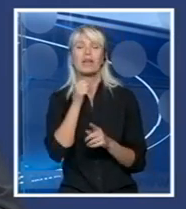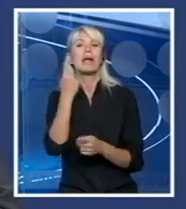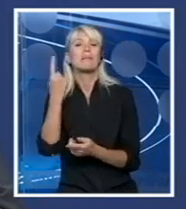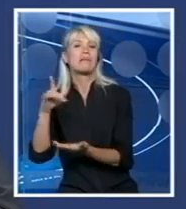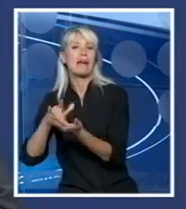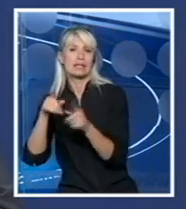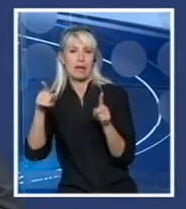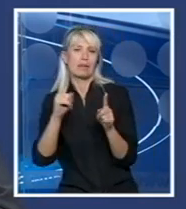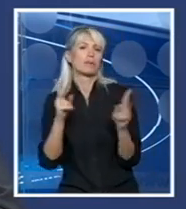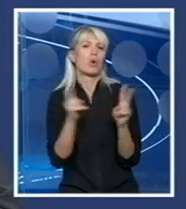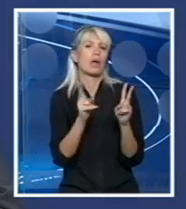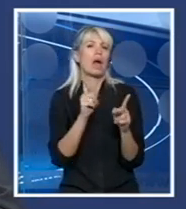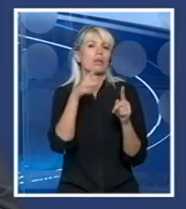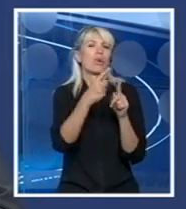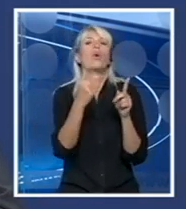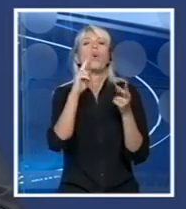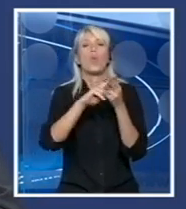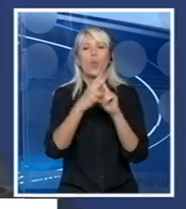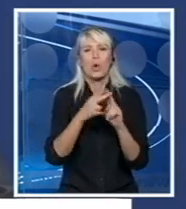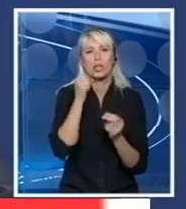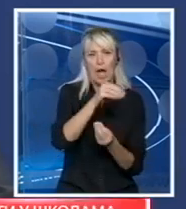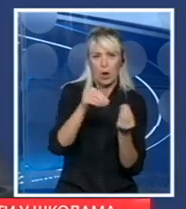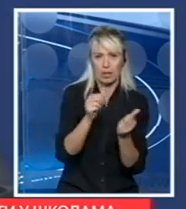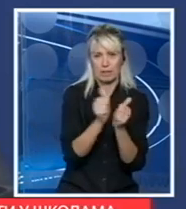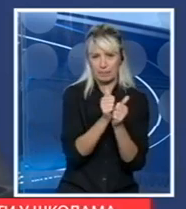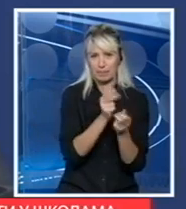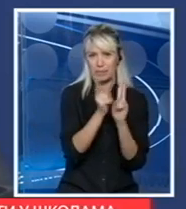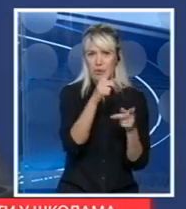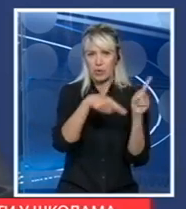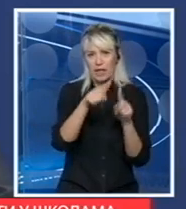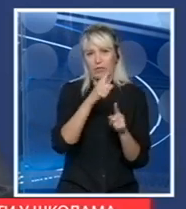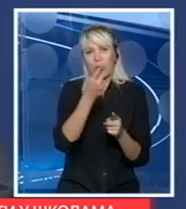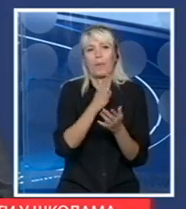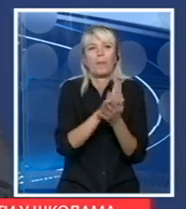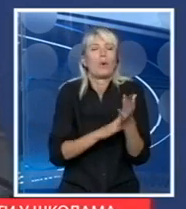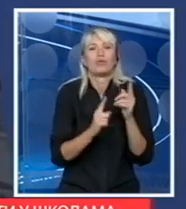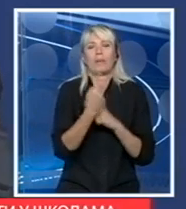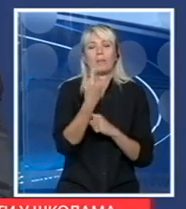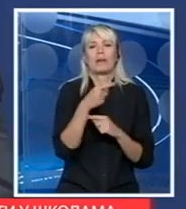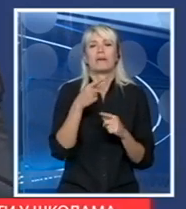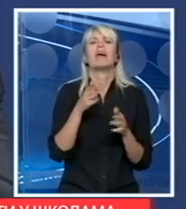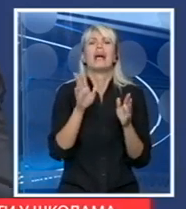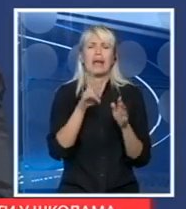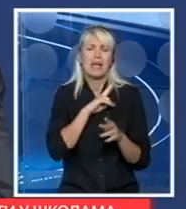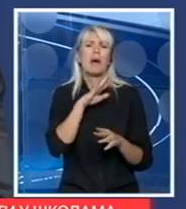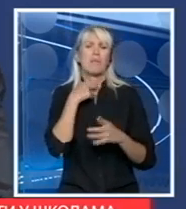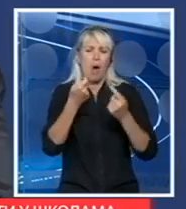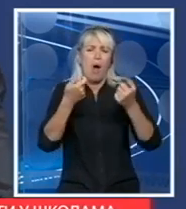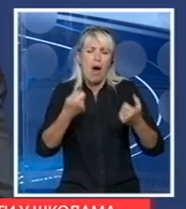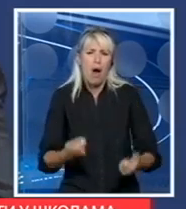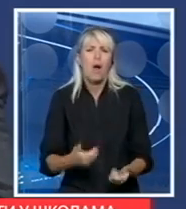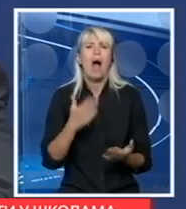mailove i sve ono drugo što im bude kasnije trebalo. Ima tu niz detalja, ali da se vratimo na to da će od 5. do 8. imati intenzivno dan,